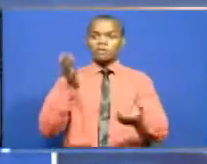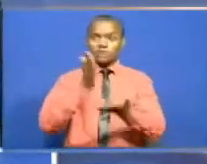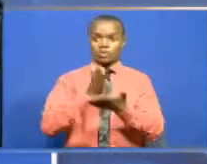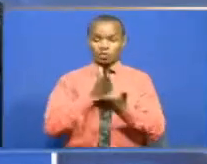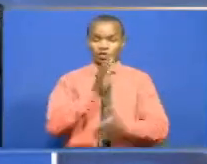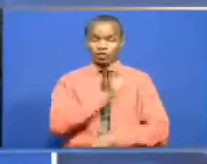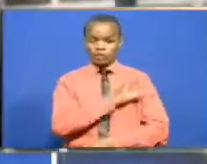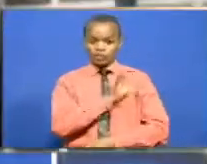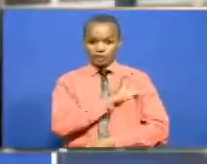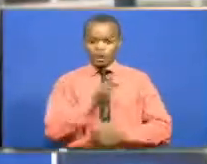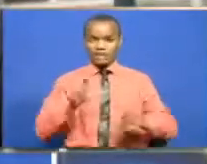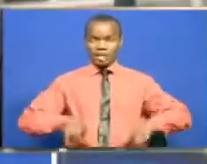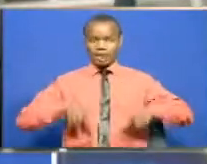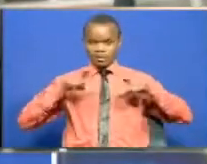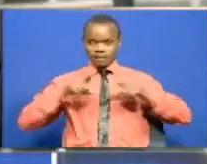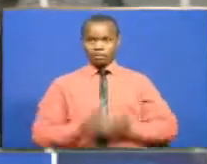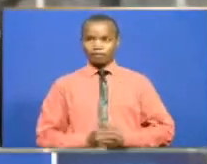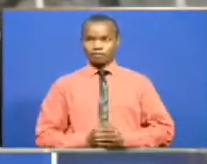maisha yake.